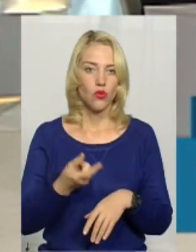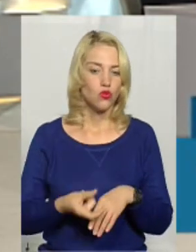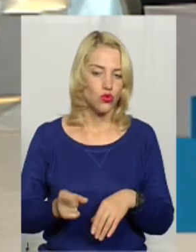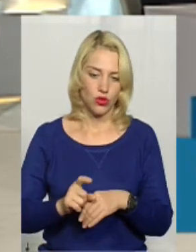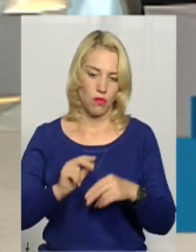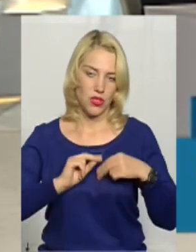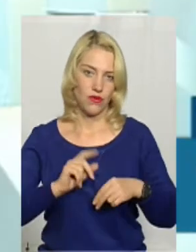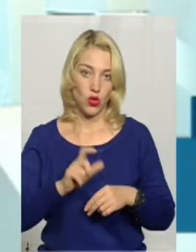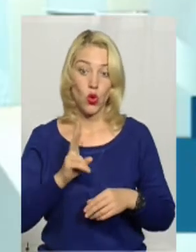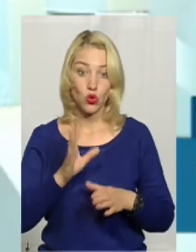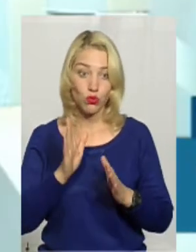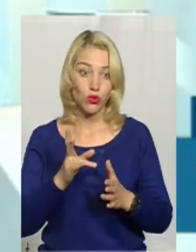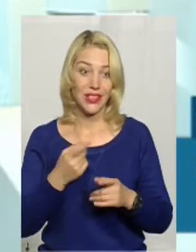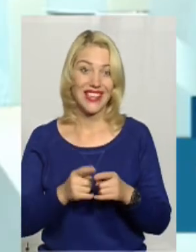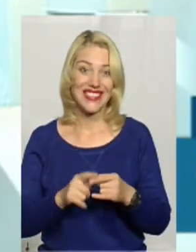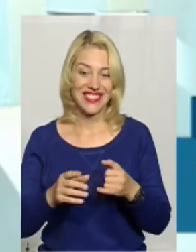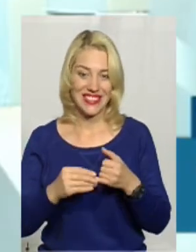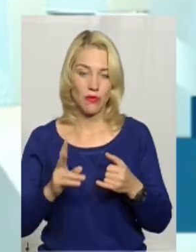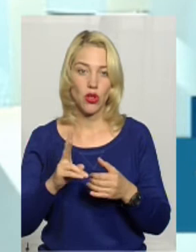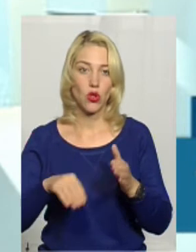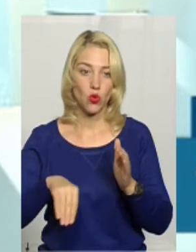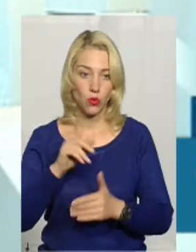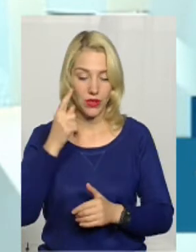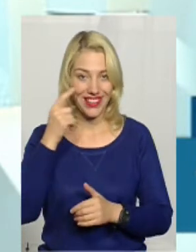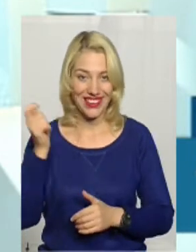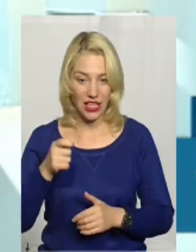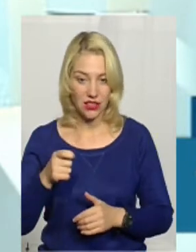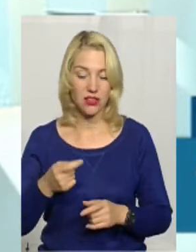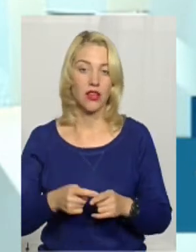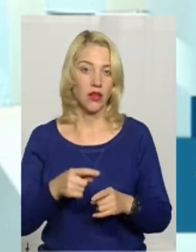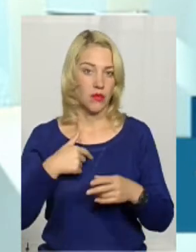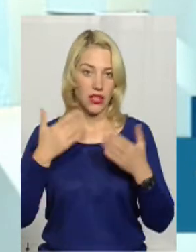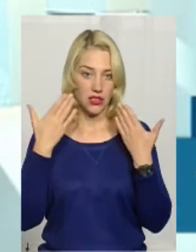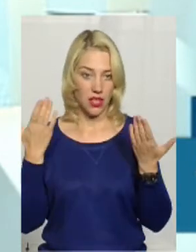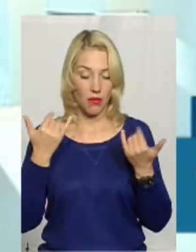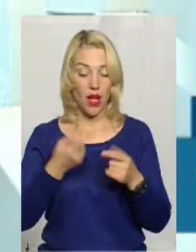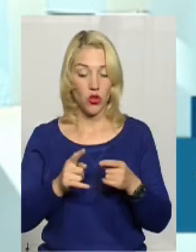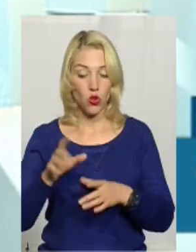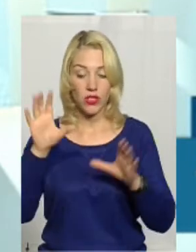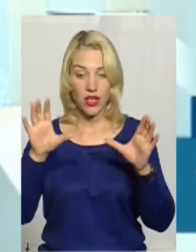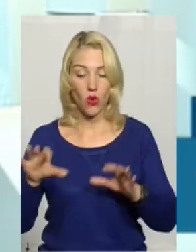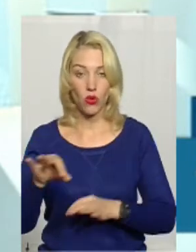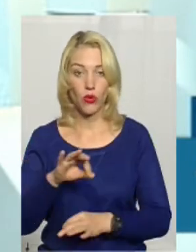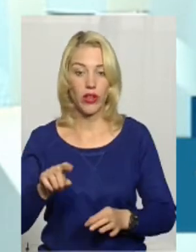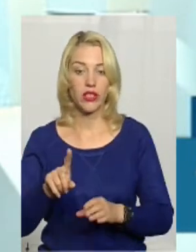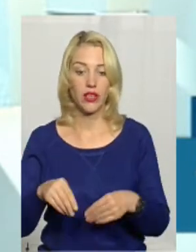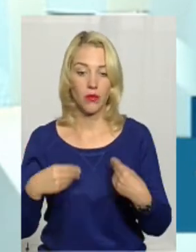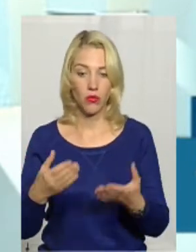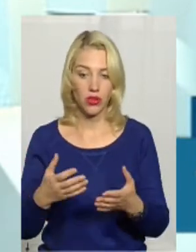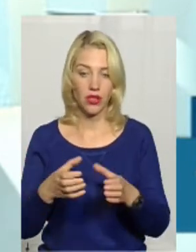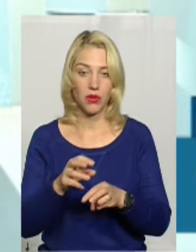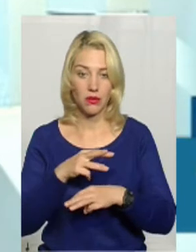І хто буде на тій землі, яку куплять китайці, працювати, ми не знаємо. А той законопроект, який подано сьогодні Кабінету міністрів за